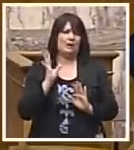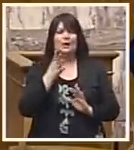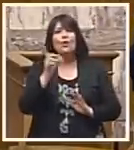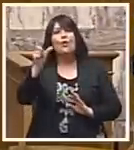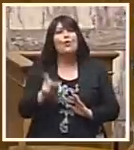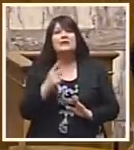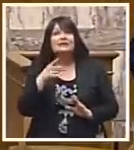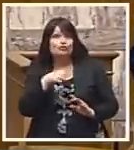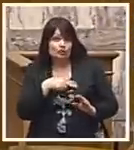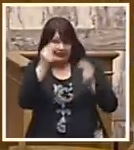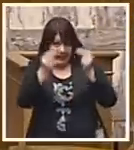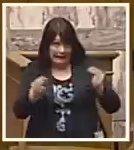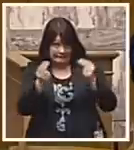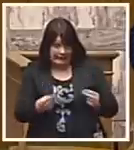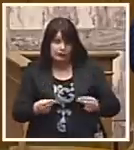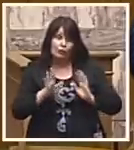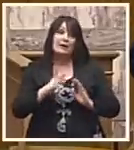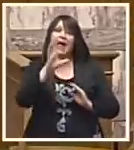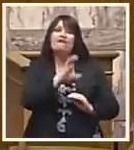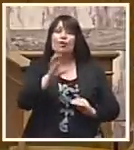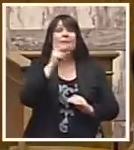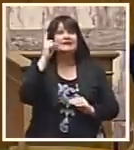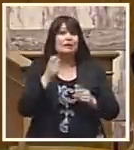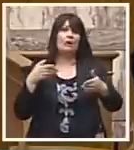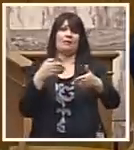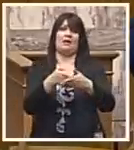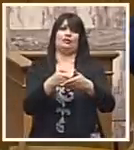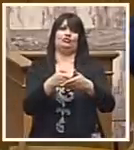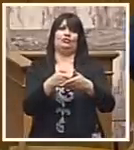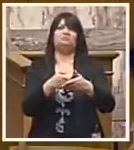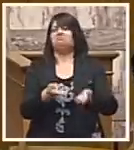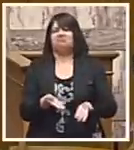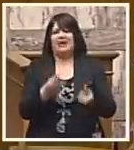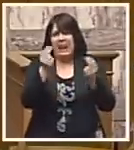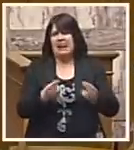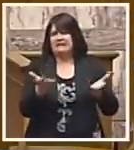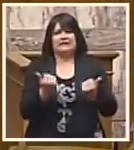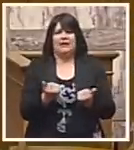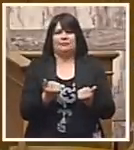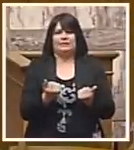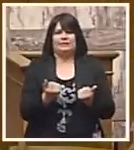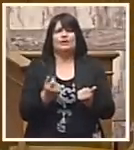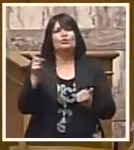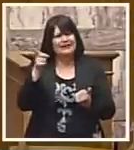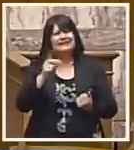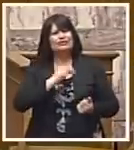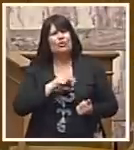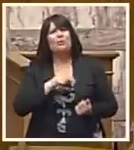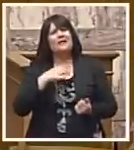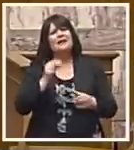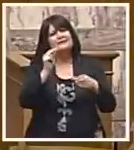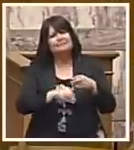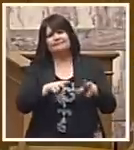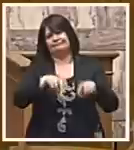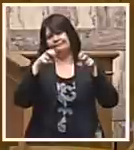τις σωστές λύσεις, αλλά επειδή γνωρίζουν ότι είναι αδιέξοδες και χαϊδεύουν τα αυτιά ψηφοθυρικά των